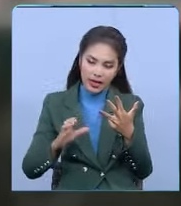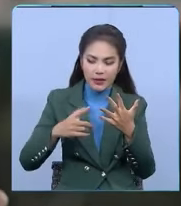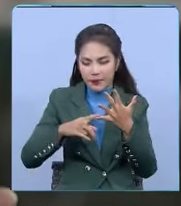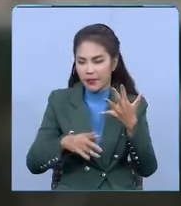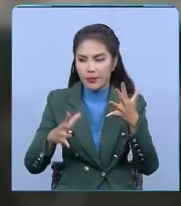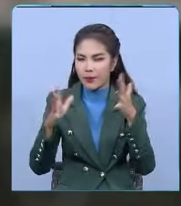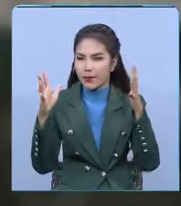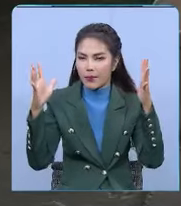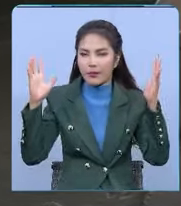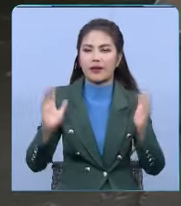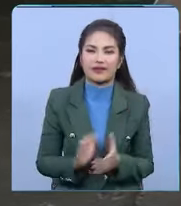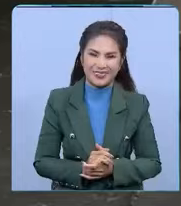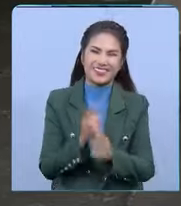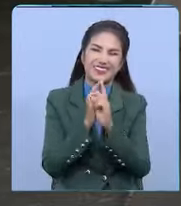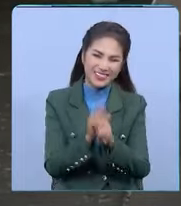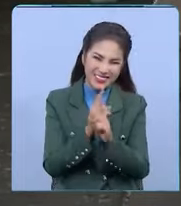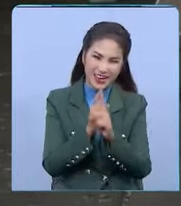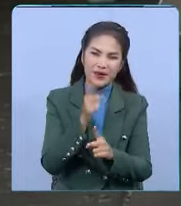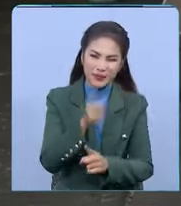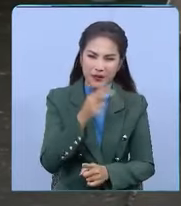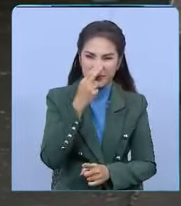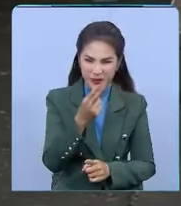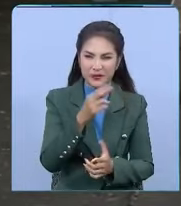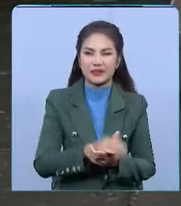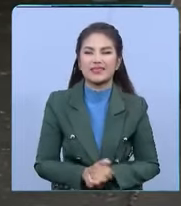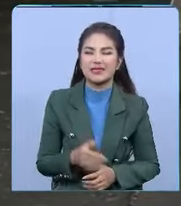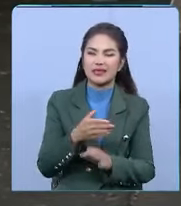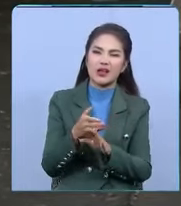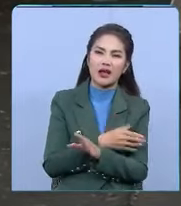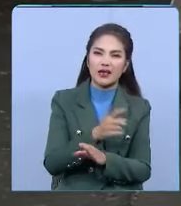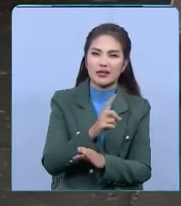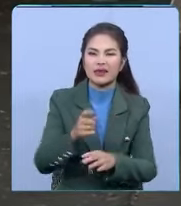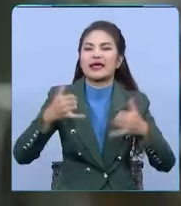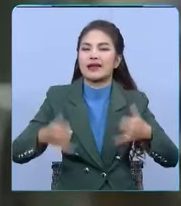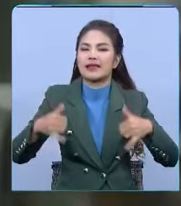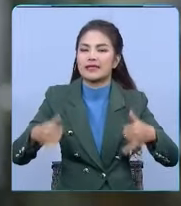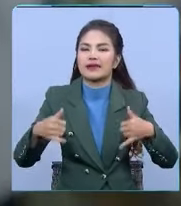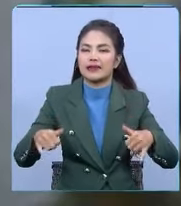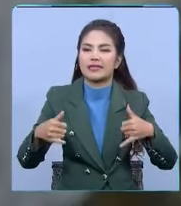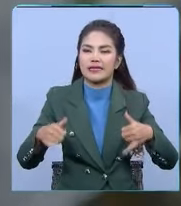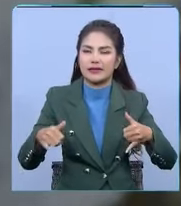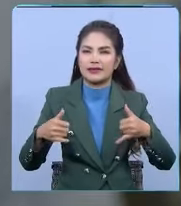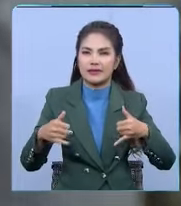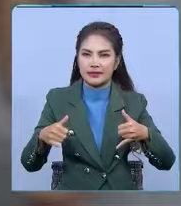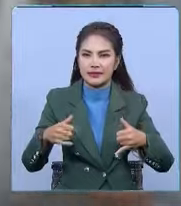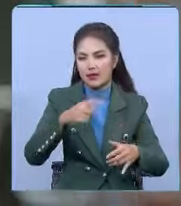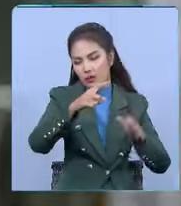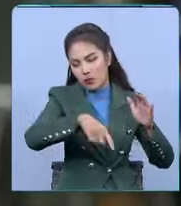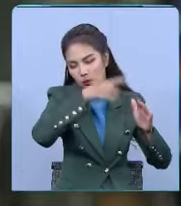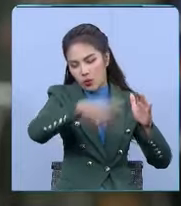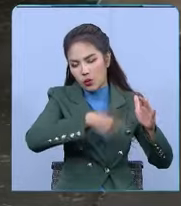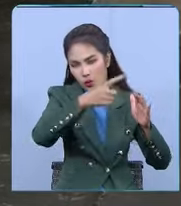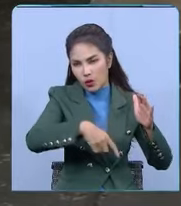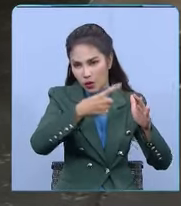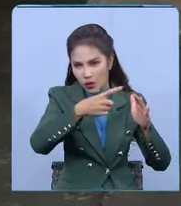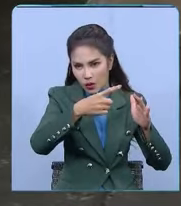บายที่ต้องน่าติดตามนะฮะแต่ว่าก่อนจะไปถึงนโยบายนั้นนะครับผมจะมีอีกเกมนึงครับ ให้ท่านเล่นอีกเกมหนึ่งเป็นวงล้อเมื่อสักครู่แต่